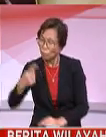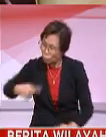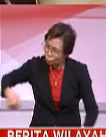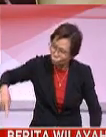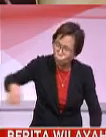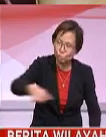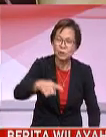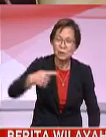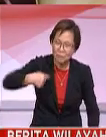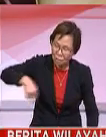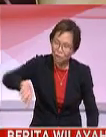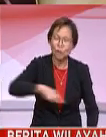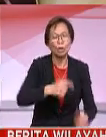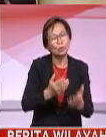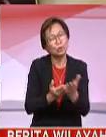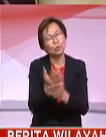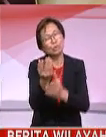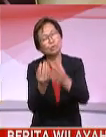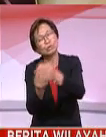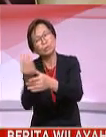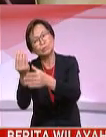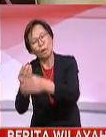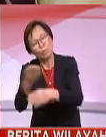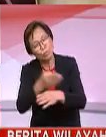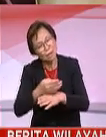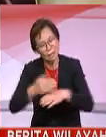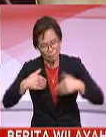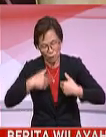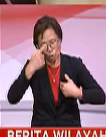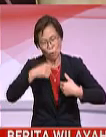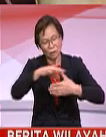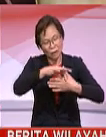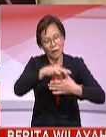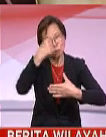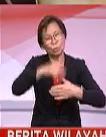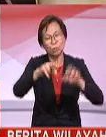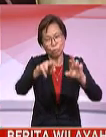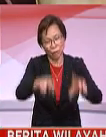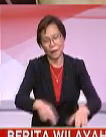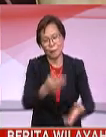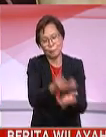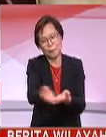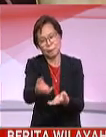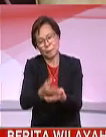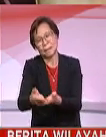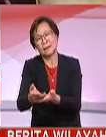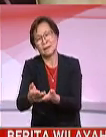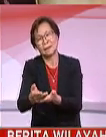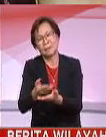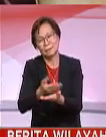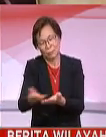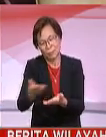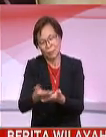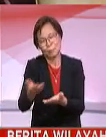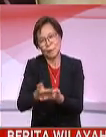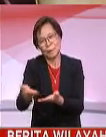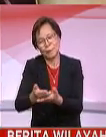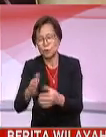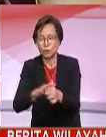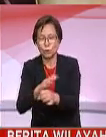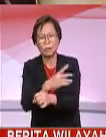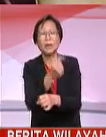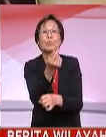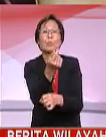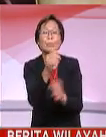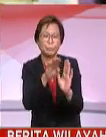terus mengeluarkan makanan bagi rakyat mendapat bekalan makanan yang mencukupi dan harga